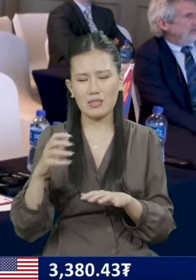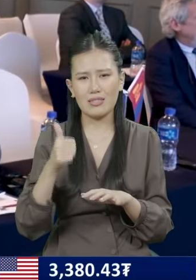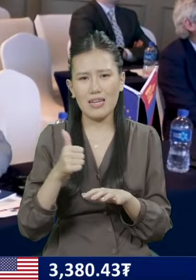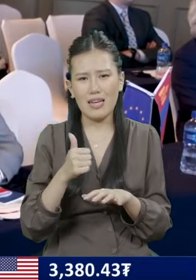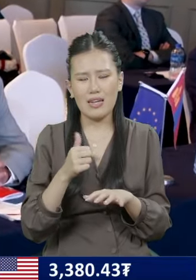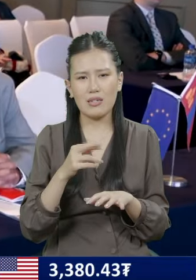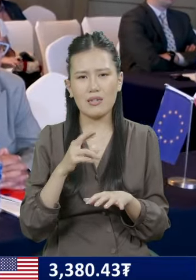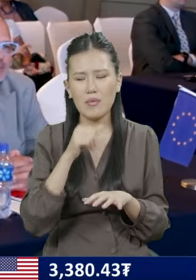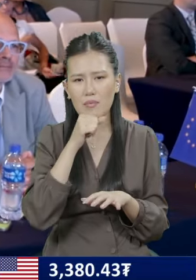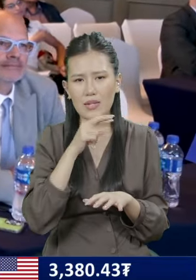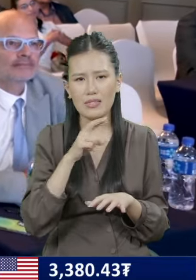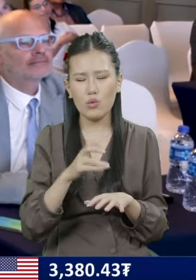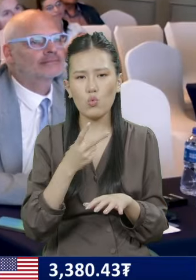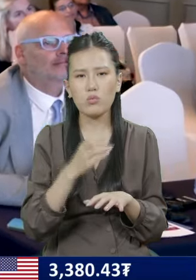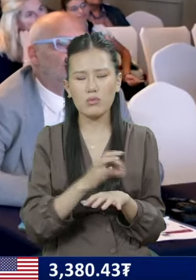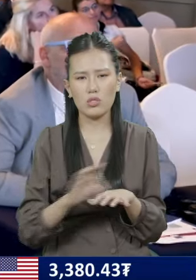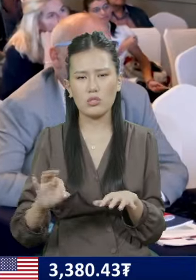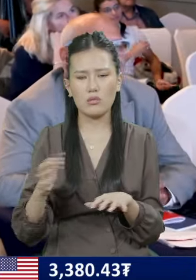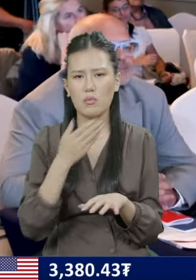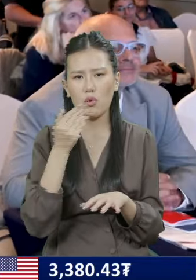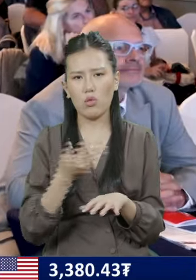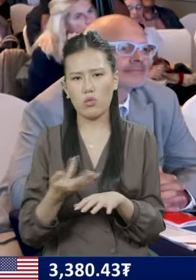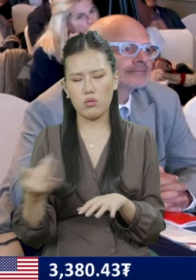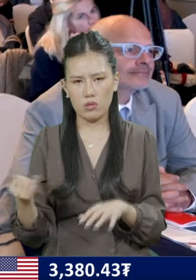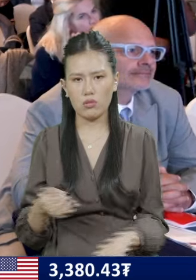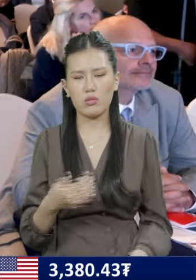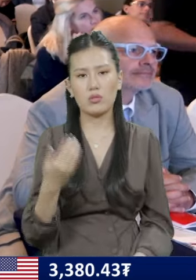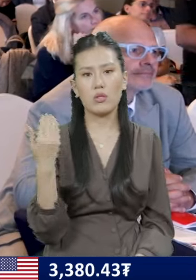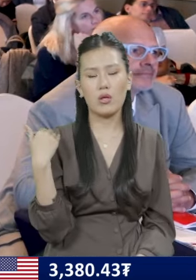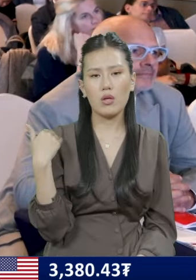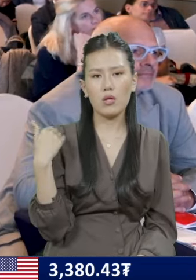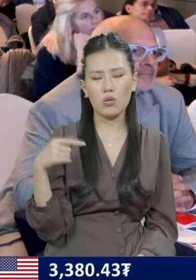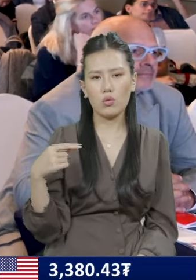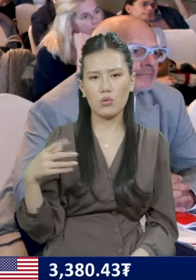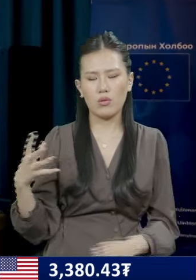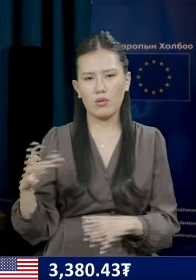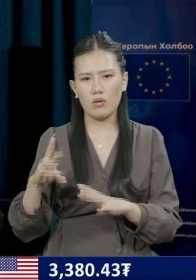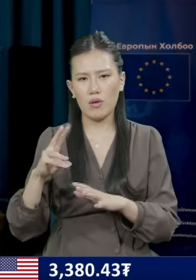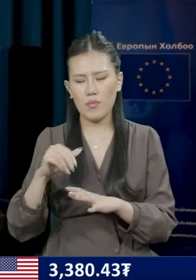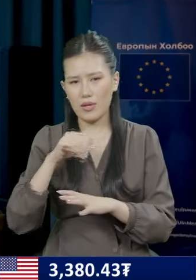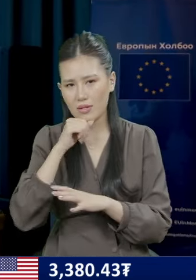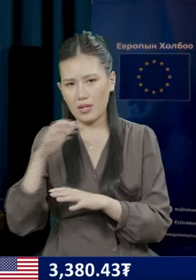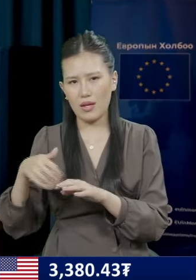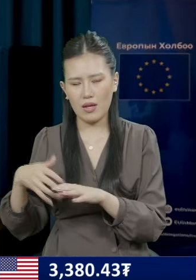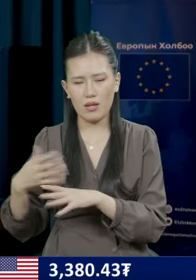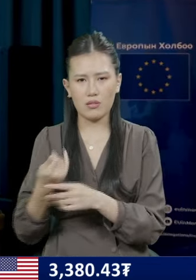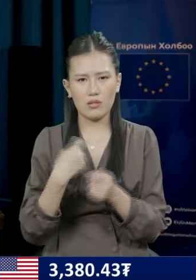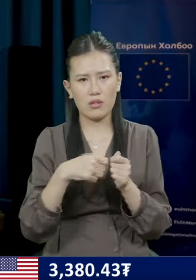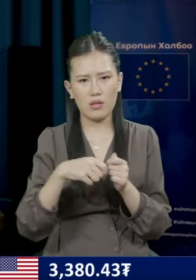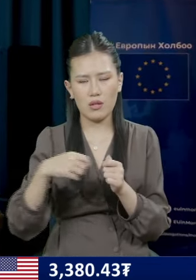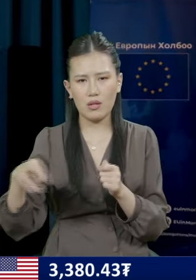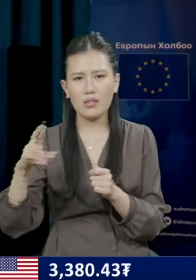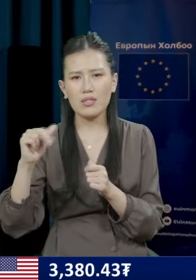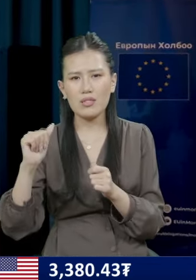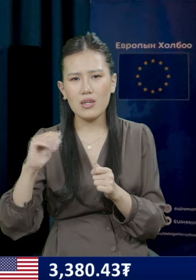Ноолоорын малчны гар дээрээс авч үйлдвэрийн аргаар боловсруулж экспортод гаргах хүртэл бүхий л шат дамжлагыг цогцоор нь шийдсэн ноолоорын үртгийн сүлжээг